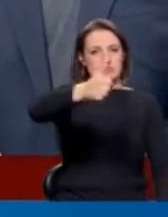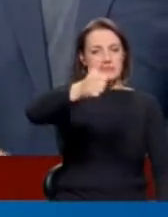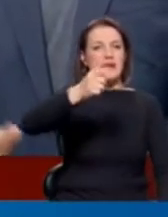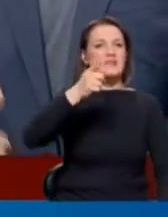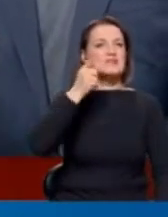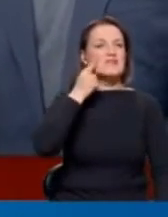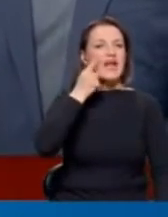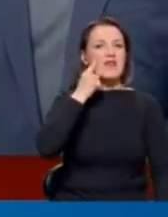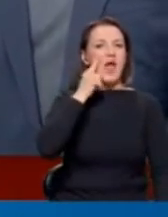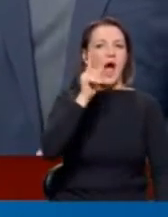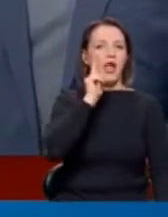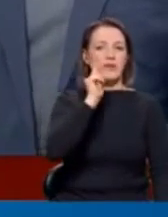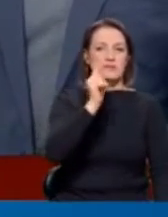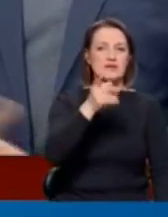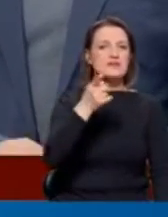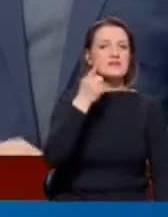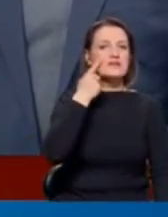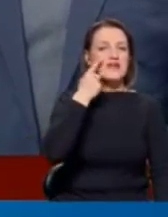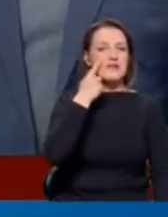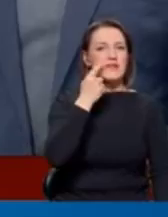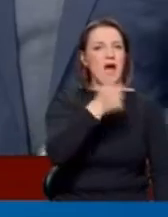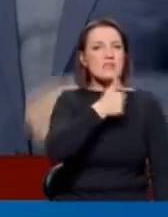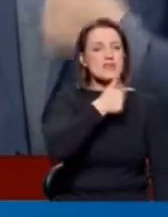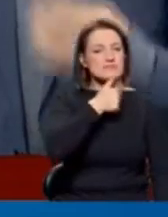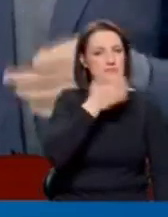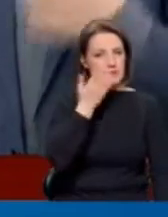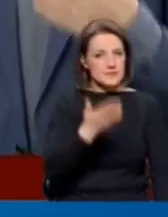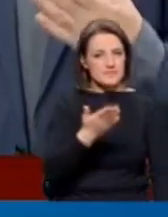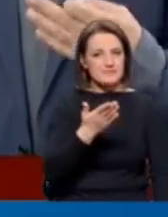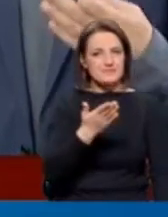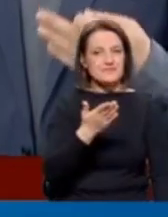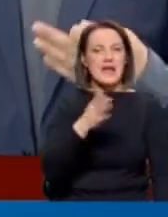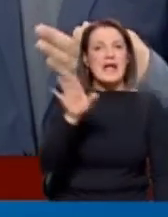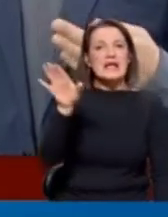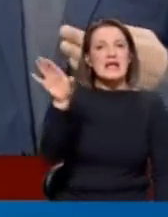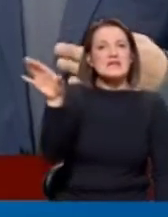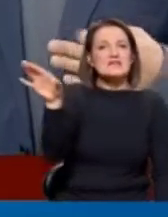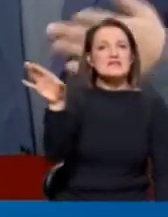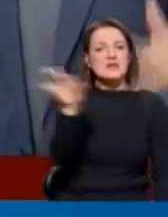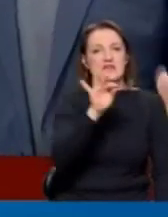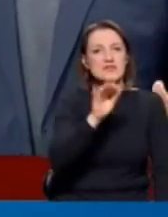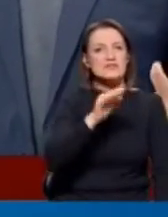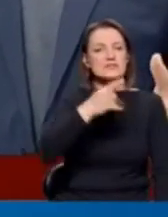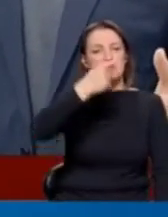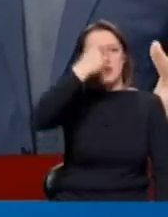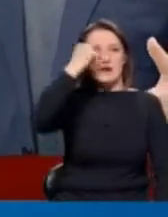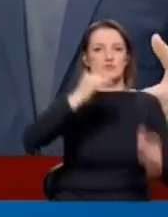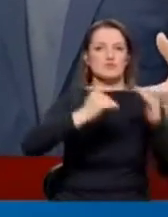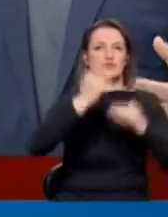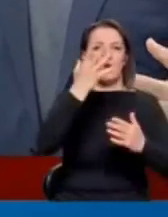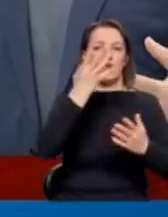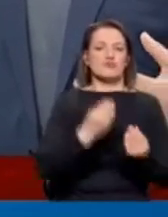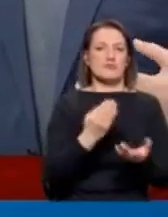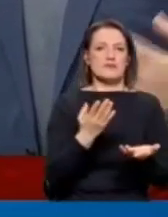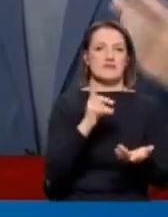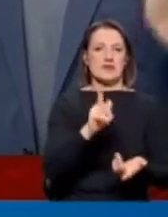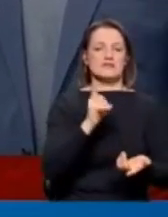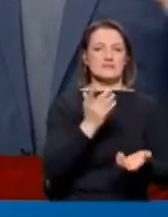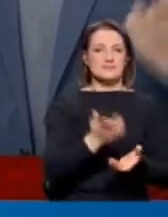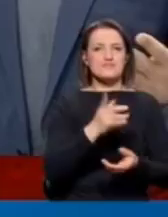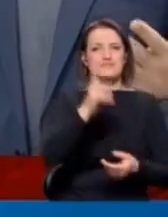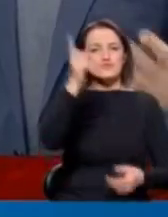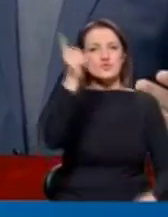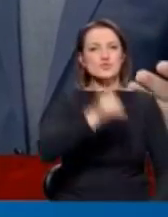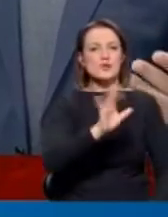devlet adamı Devleti bilecek vesaire gibi şeyler söyledi ama seçilebilir olması lazım ona bakacaklar dır yani